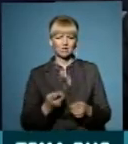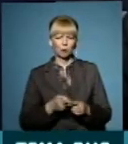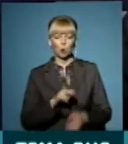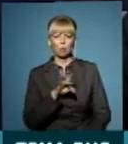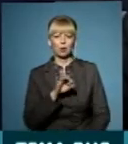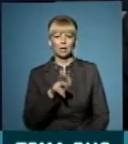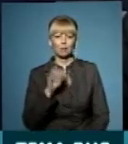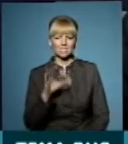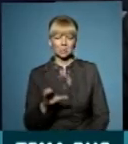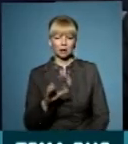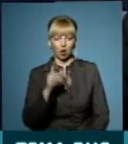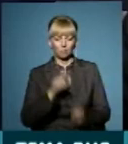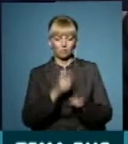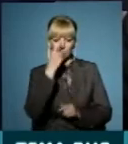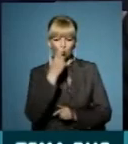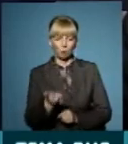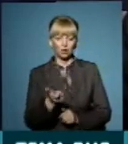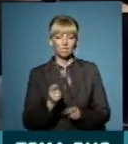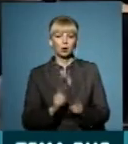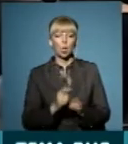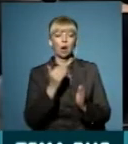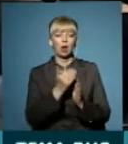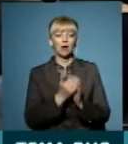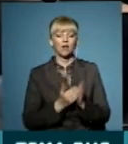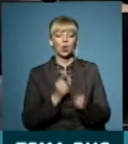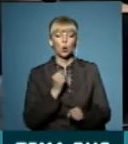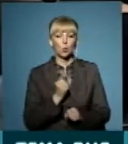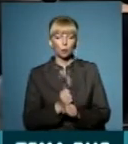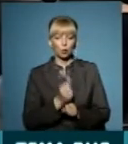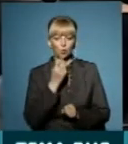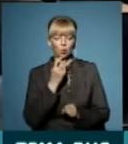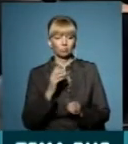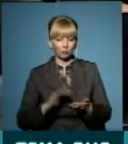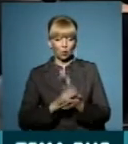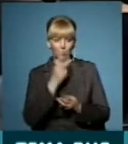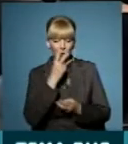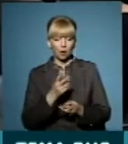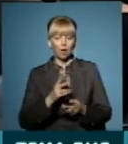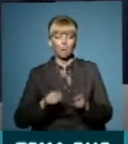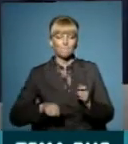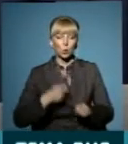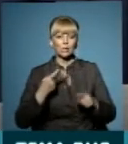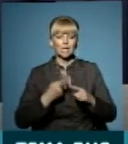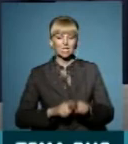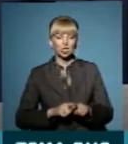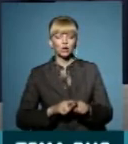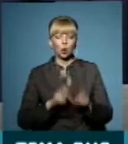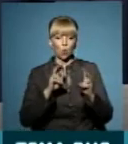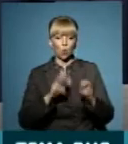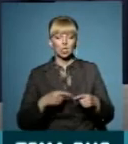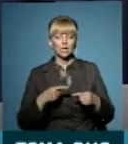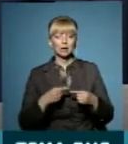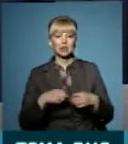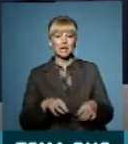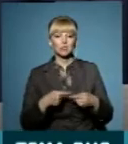припис. Попередження. Також з графіки ми бачили, що порушень при технічному огляді транспортних засобів також